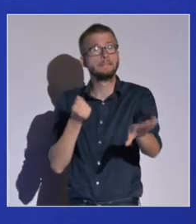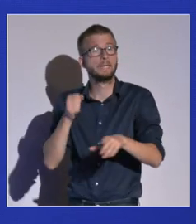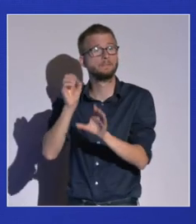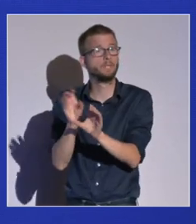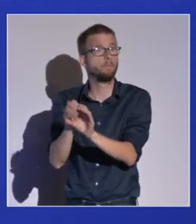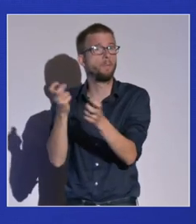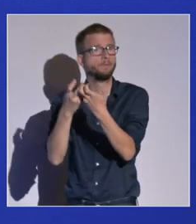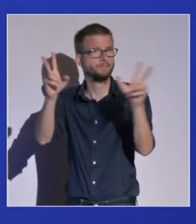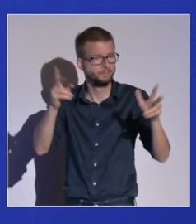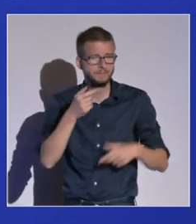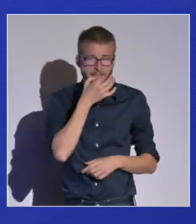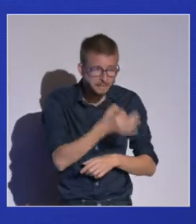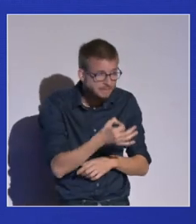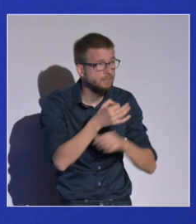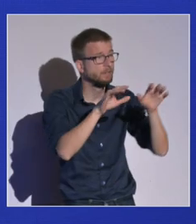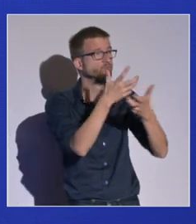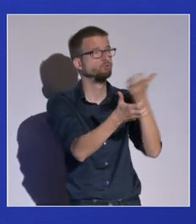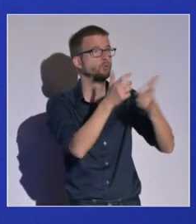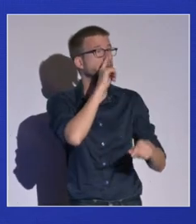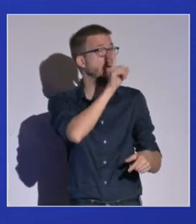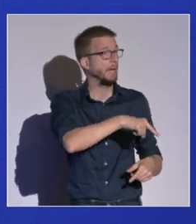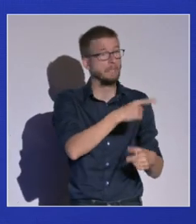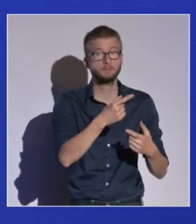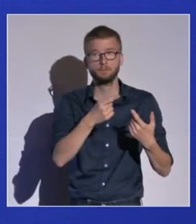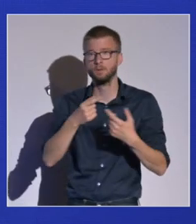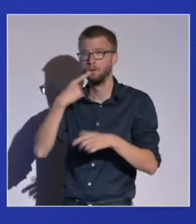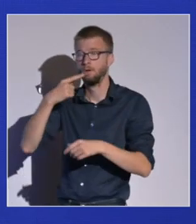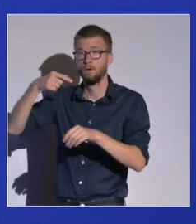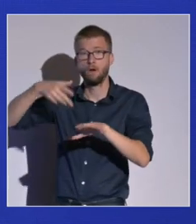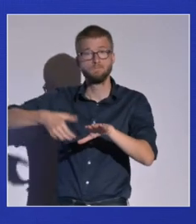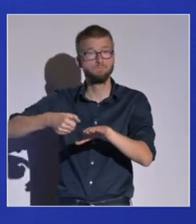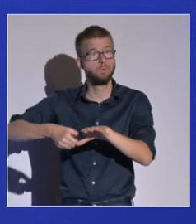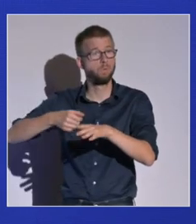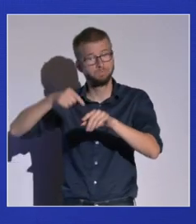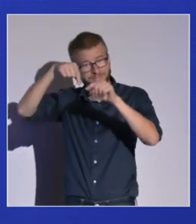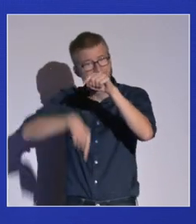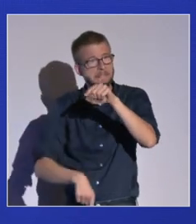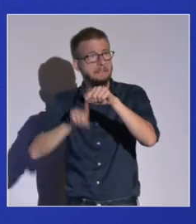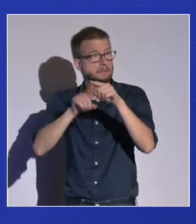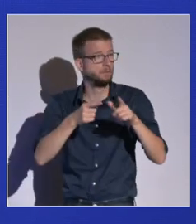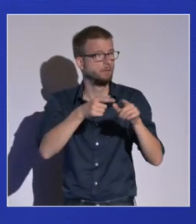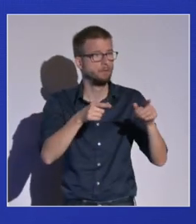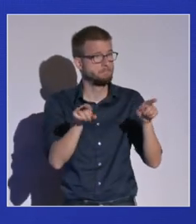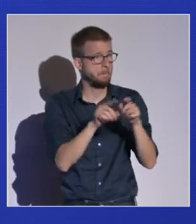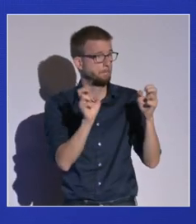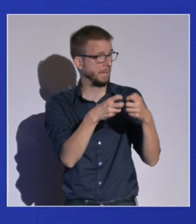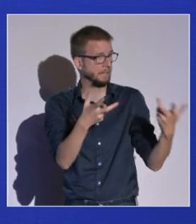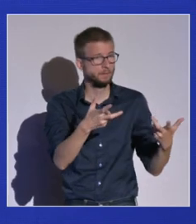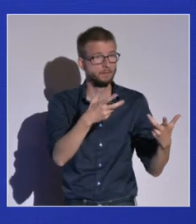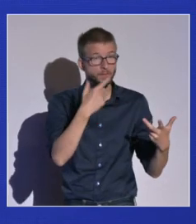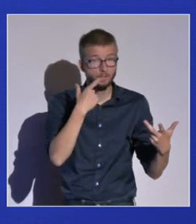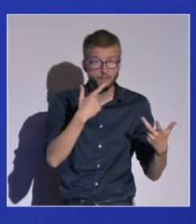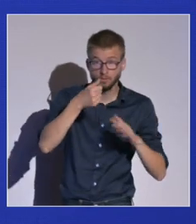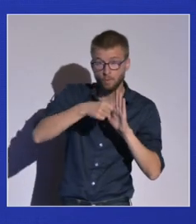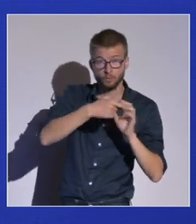pas plus cher que l'installation d'une chaudière à gaz tous les mois pendant 15 ans », ça règle la question et ça nous permet